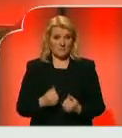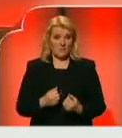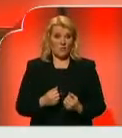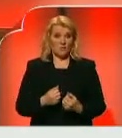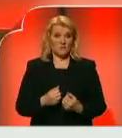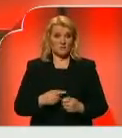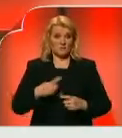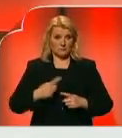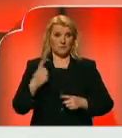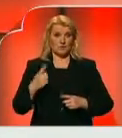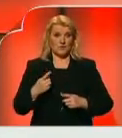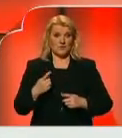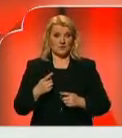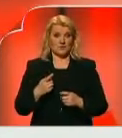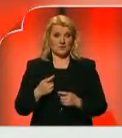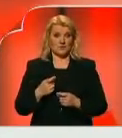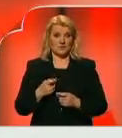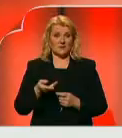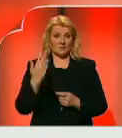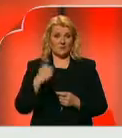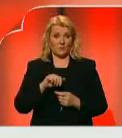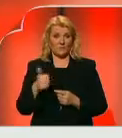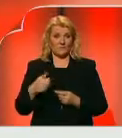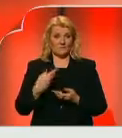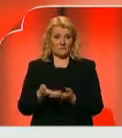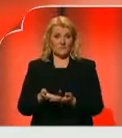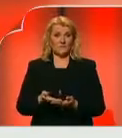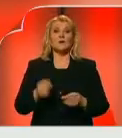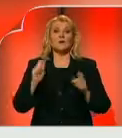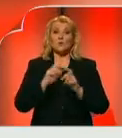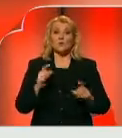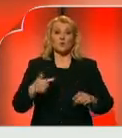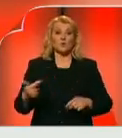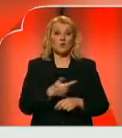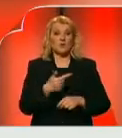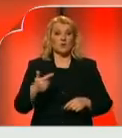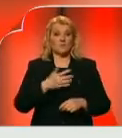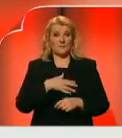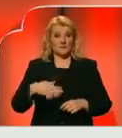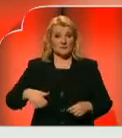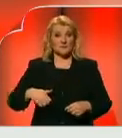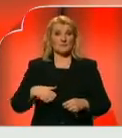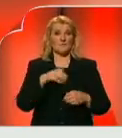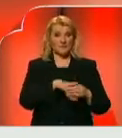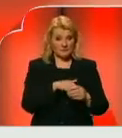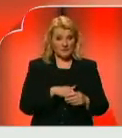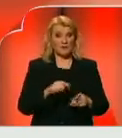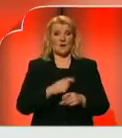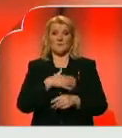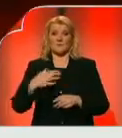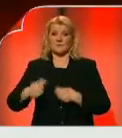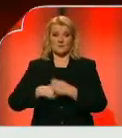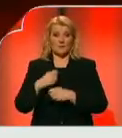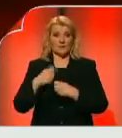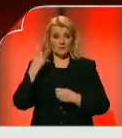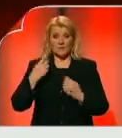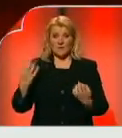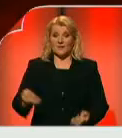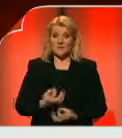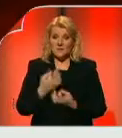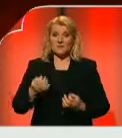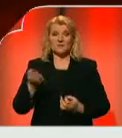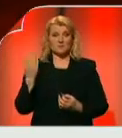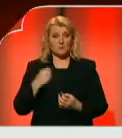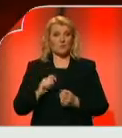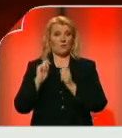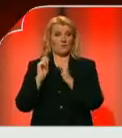v té formě, jak bylo prvoinstančně vydáno, protože pokud vím, tak obě ministerstva, jak ministerstvo vnitra, tak ministerstvo práce a sociálních věcí